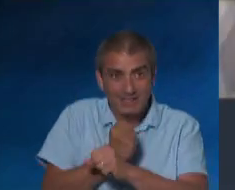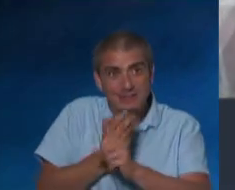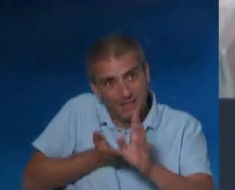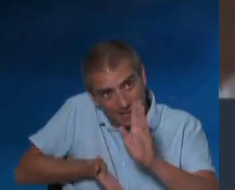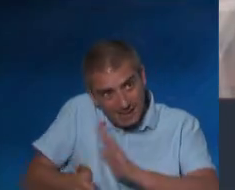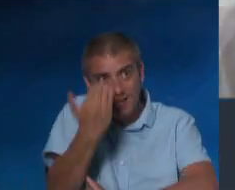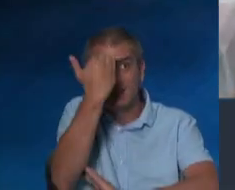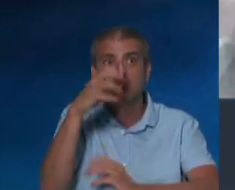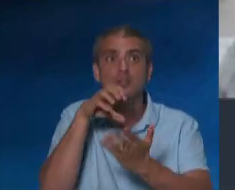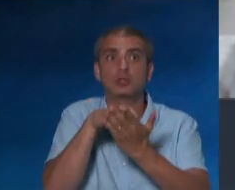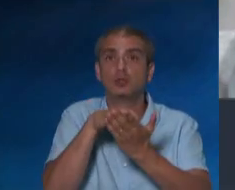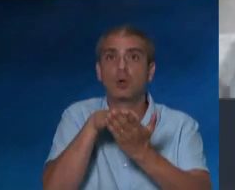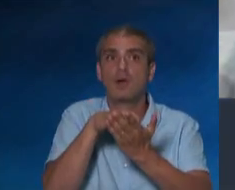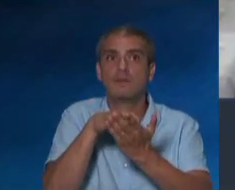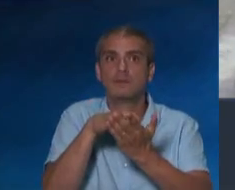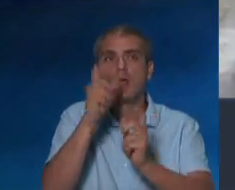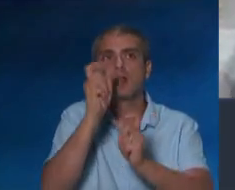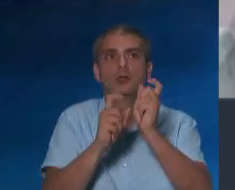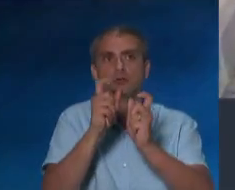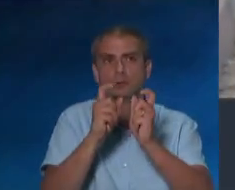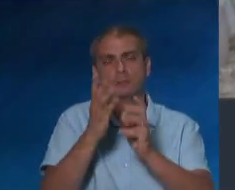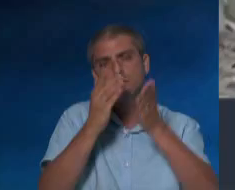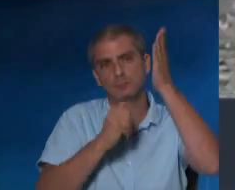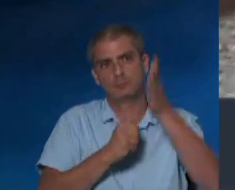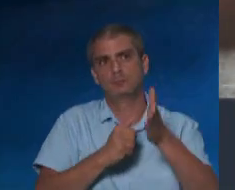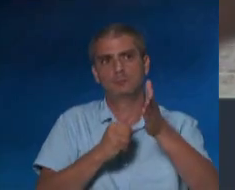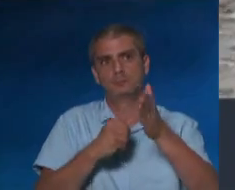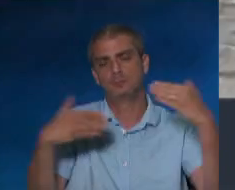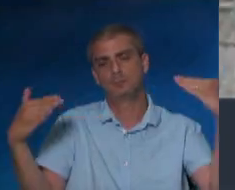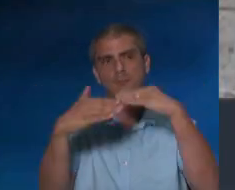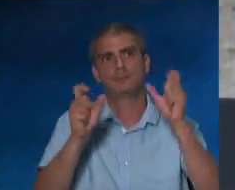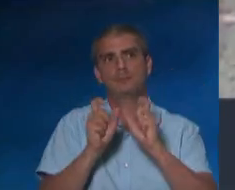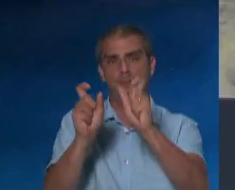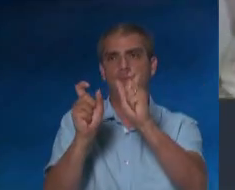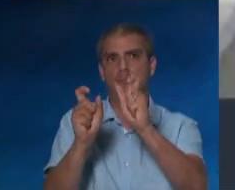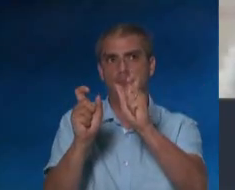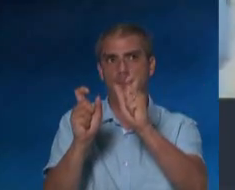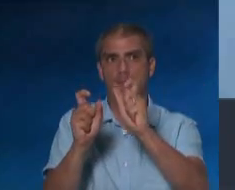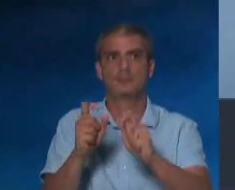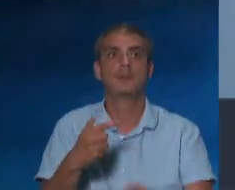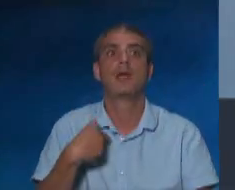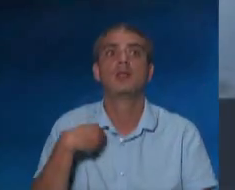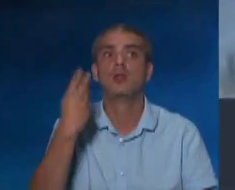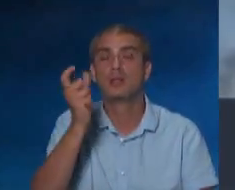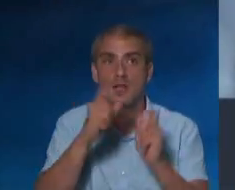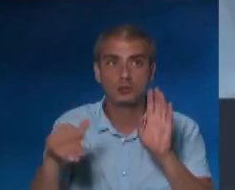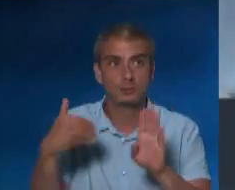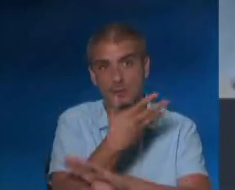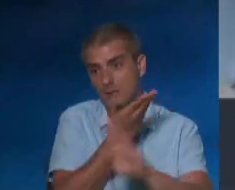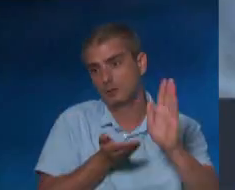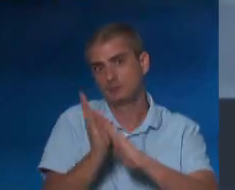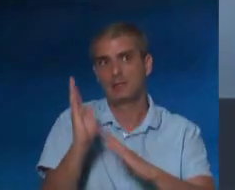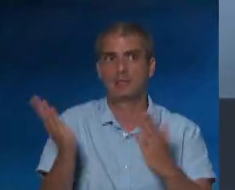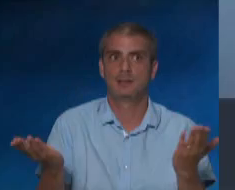היציאה מהיישוב אל הכביש, התושבים פשוט חוסמים אותו, לבאים מהכיוון הנגדי. אני נותן את האנשים לצאת או להיכנס,